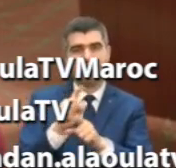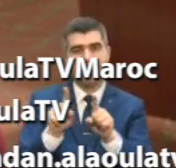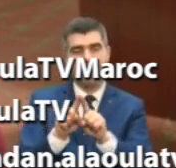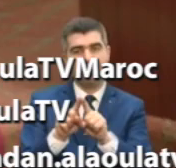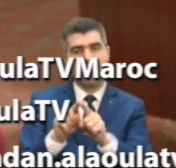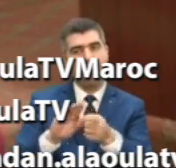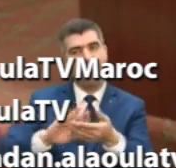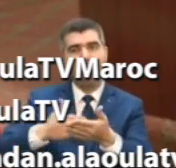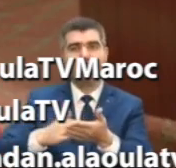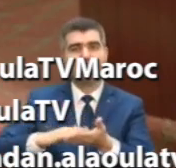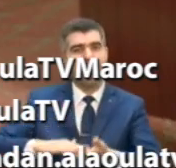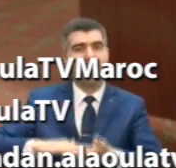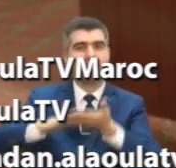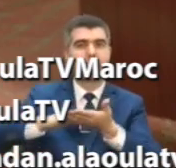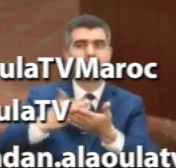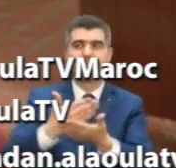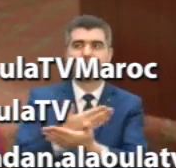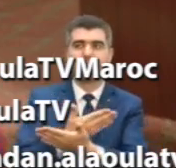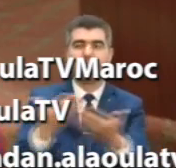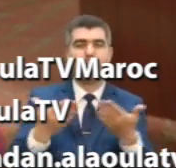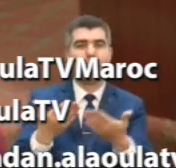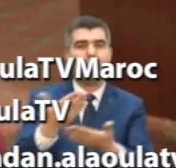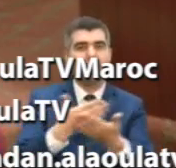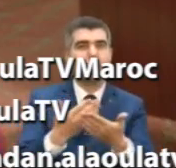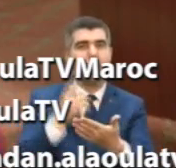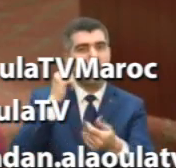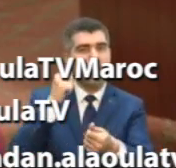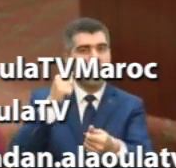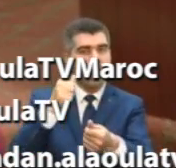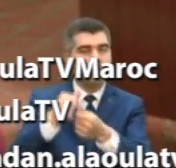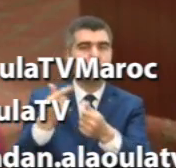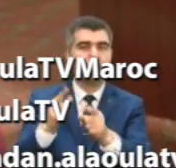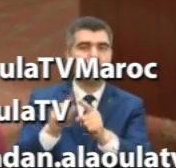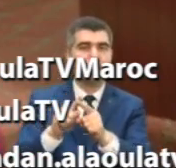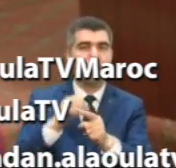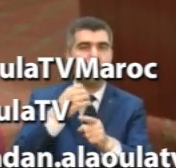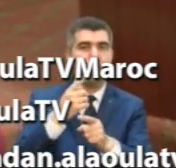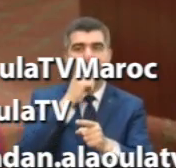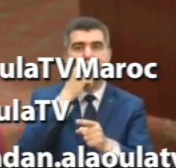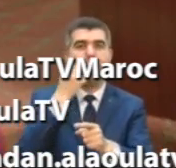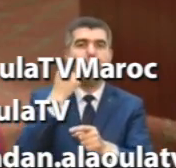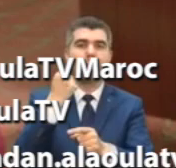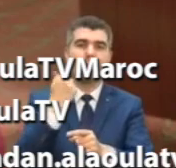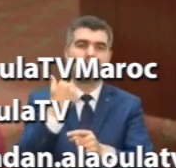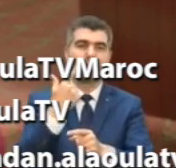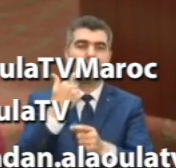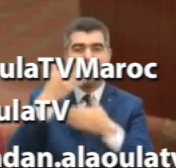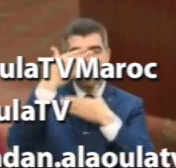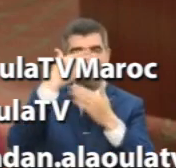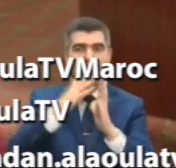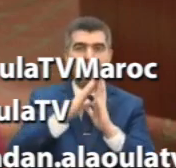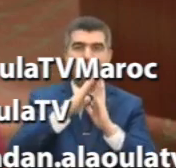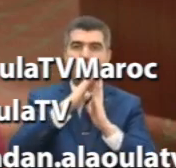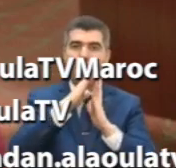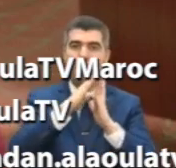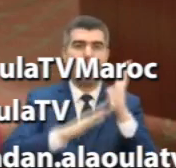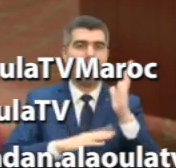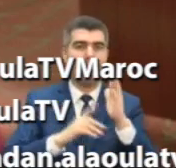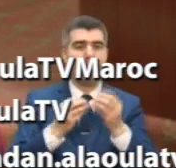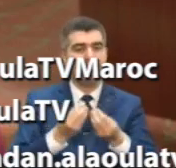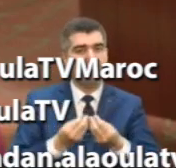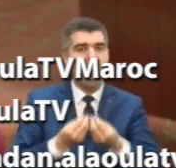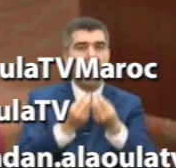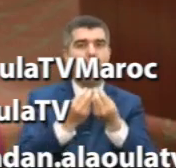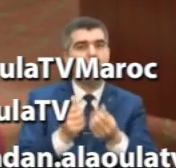ما تطلبه هذه المرحلة من استحضار للمصالح العليا من الوطن، من تجند وتعبئة وراء جلالة